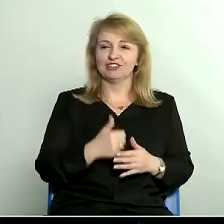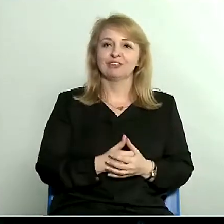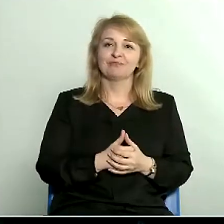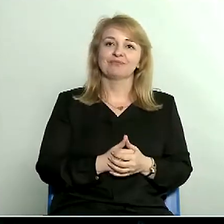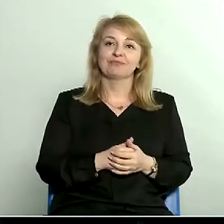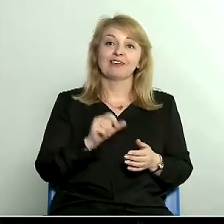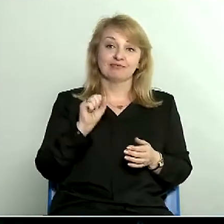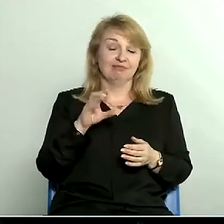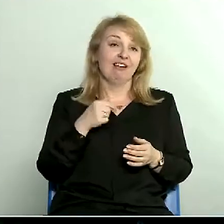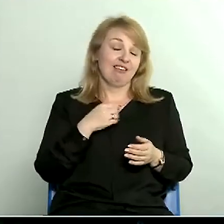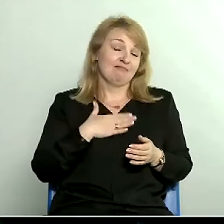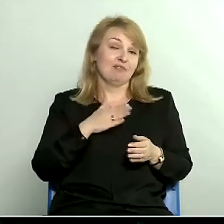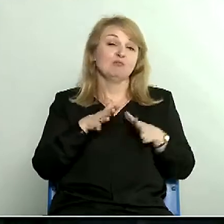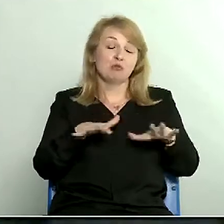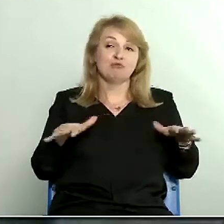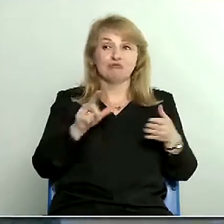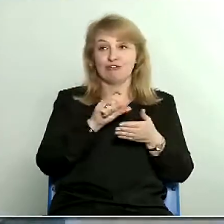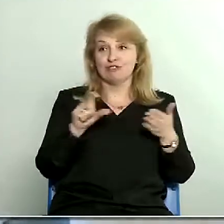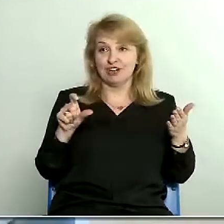z Was wszystkich.